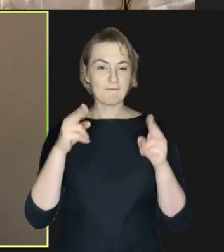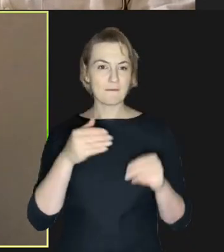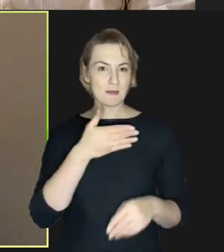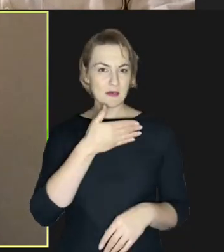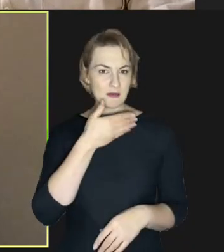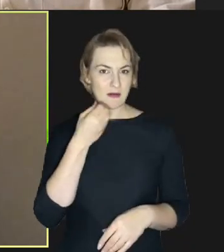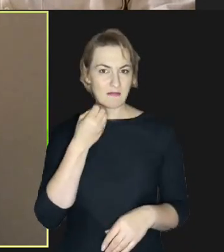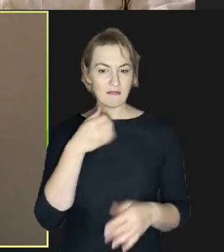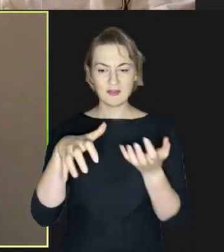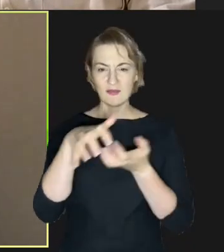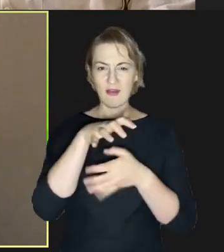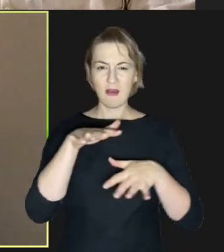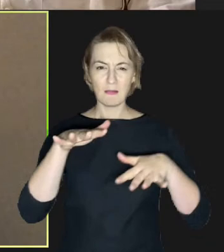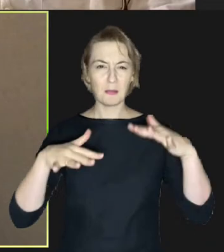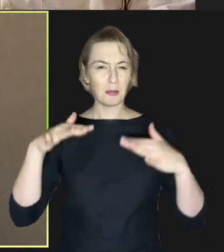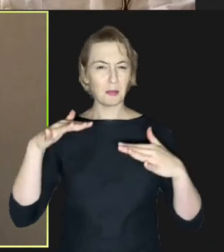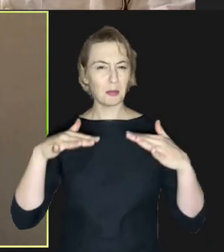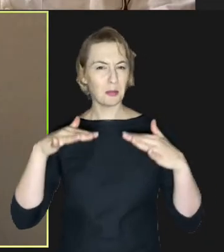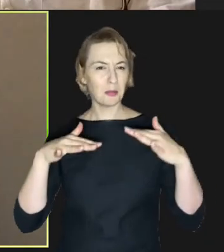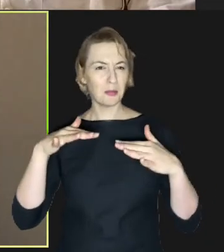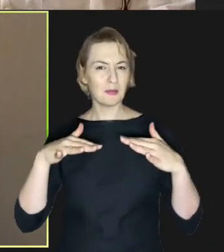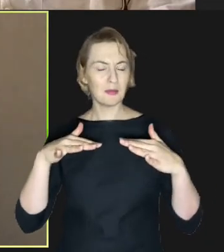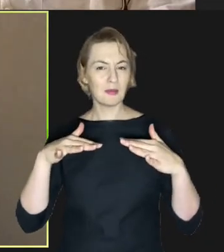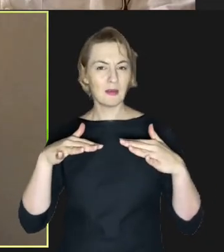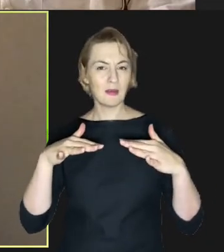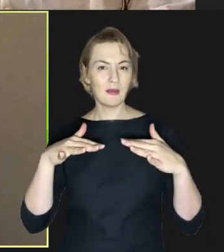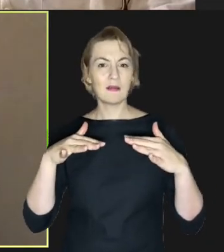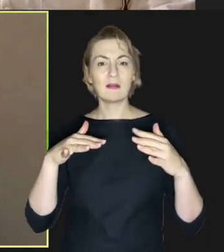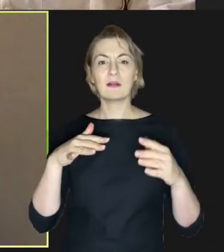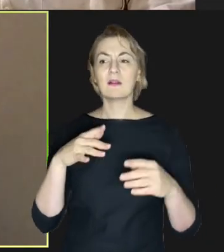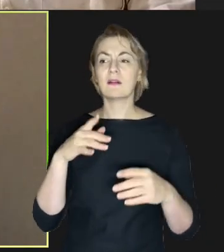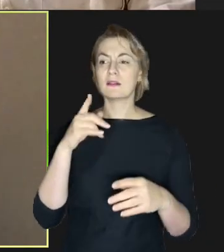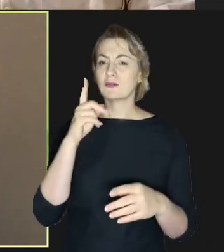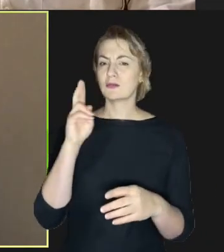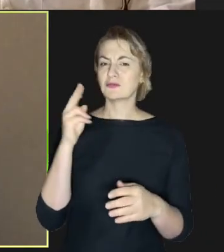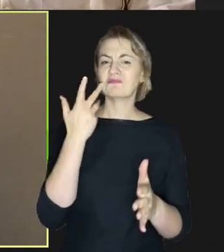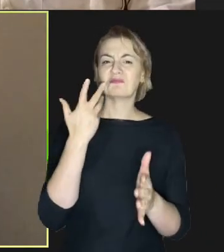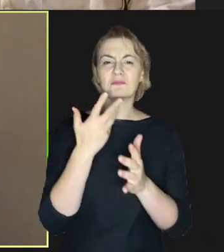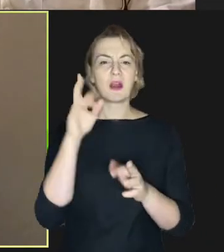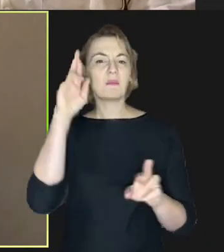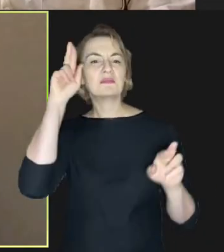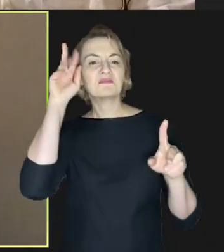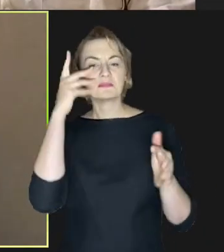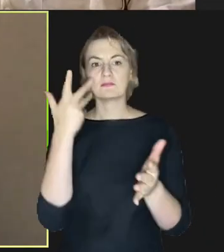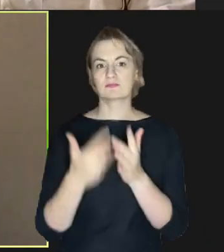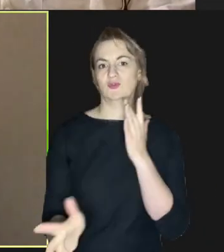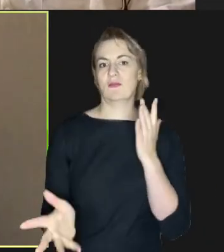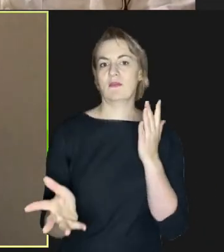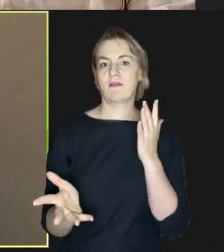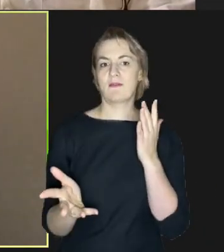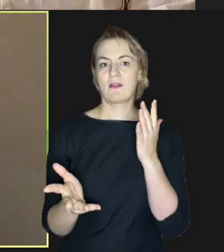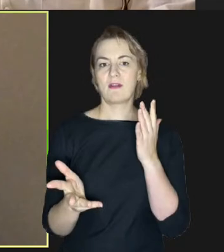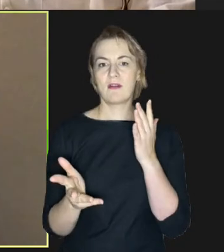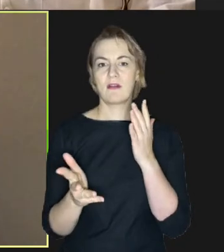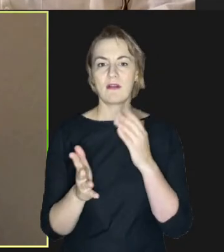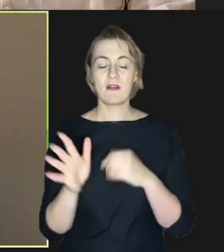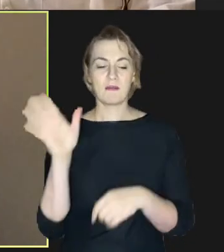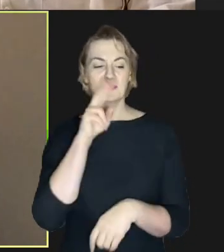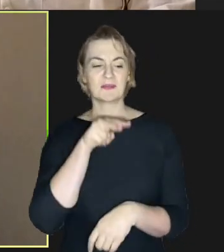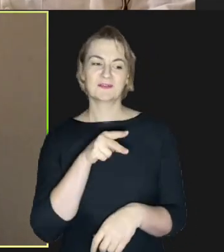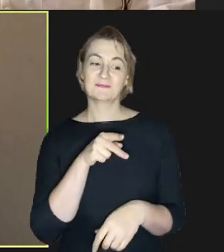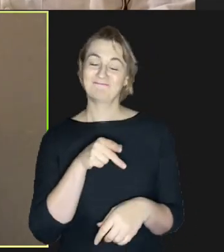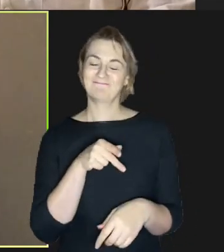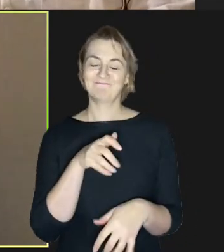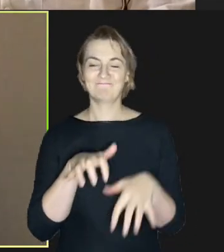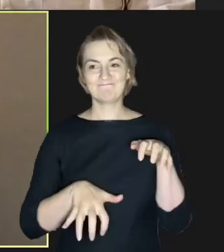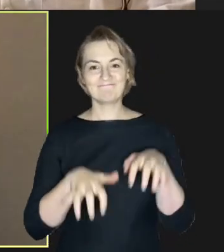się chwieje, gdy przegrywa kto przezorny i gdy Bóg się z planów śmieje,